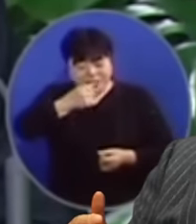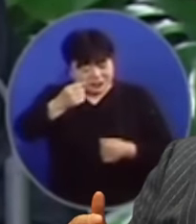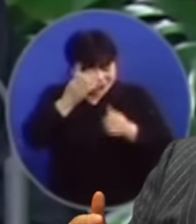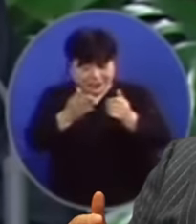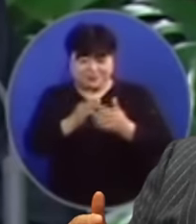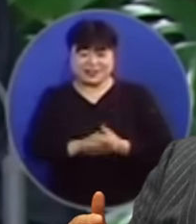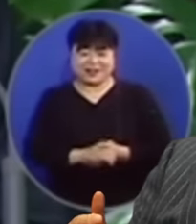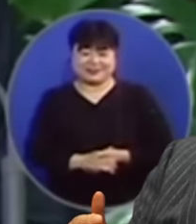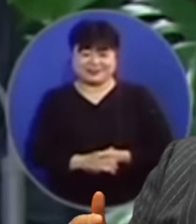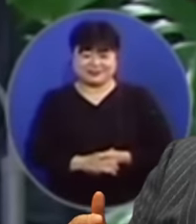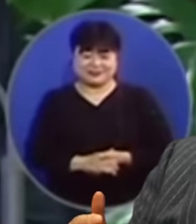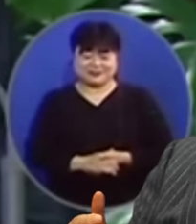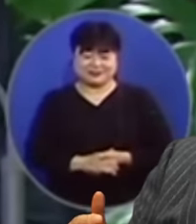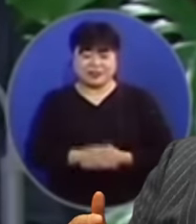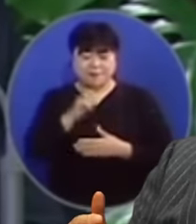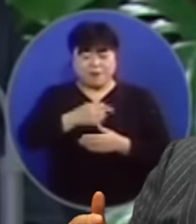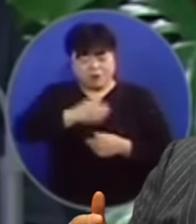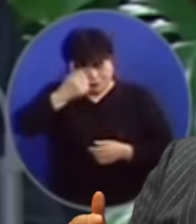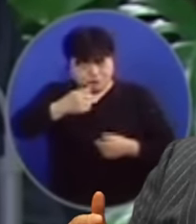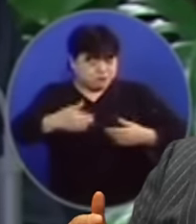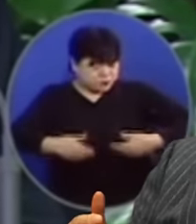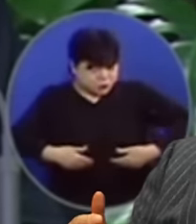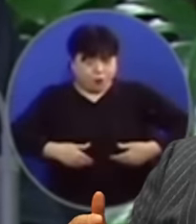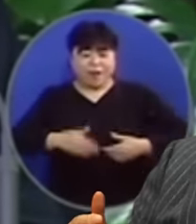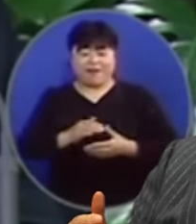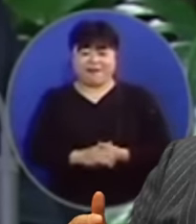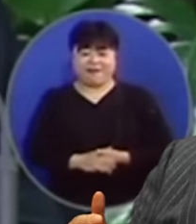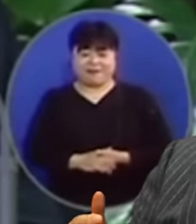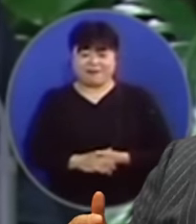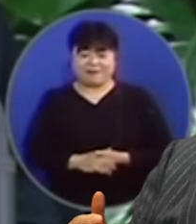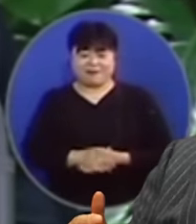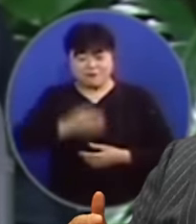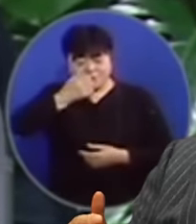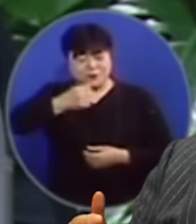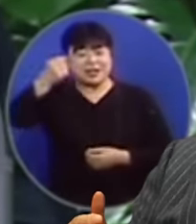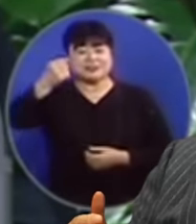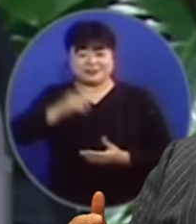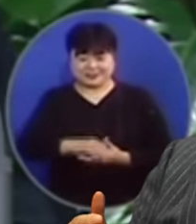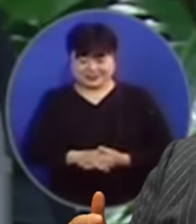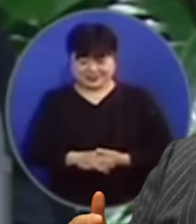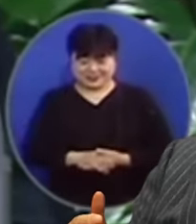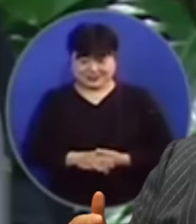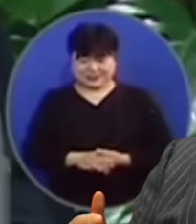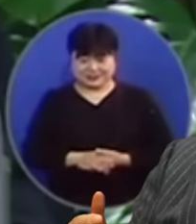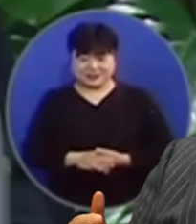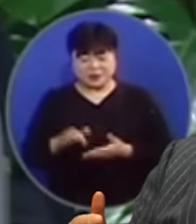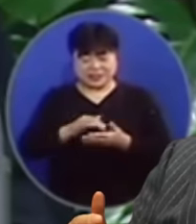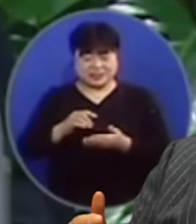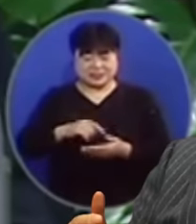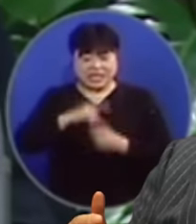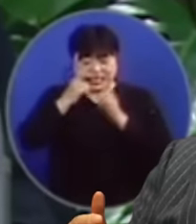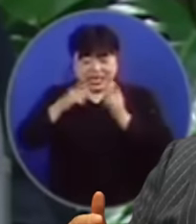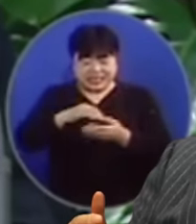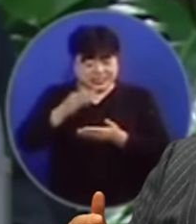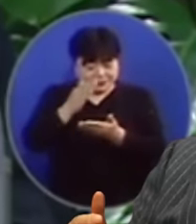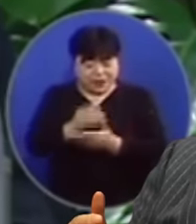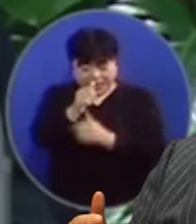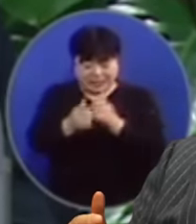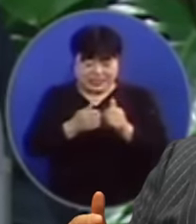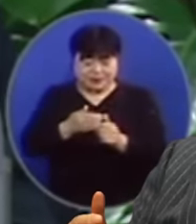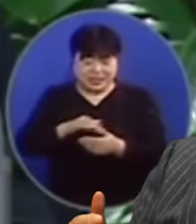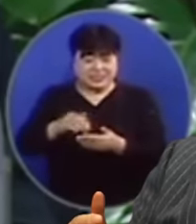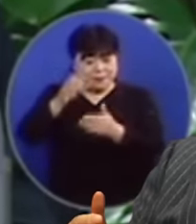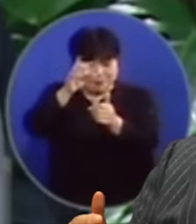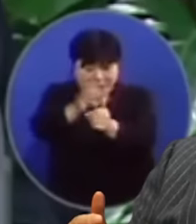꾸십시오. 마음속에 꿈은 꿈입니다. 어떻게 될지 그건 여러분 힘으로 계산하지 마십시오. 계산은 하나님께